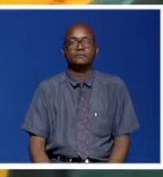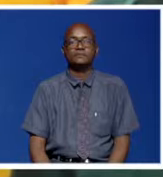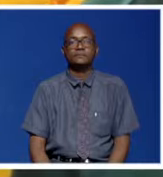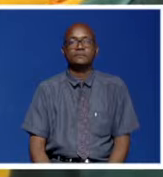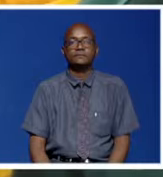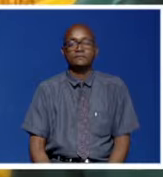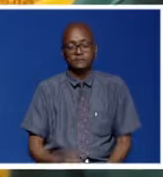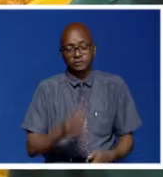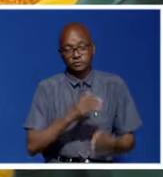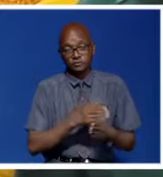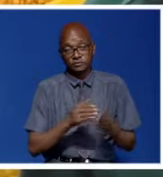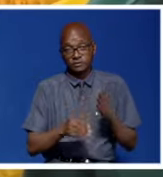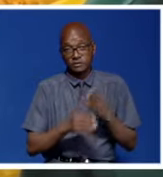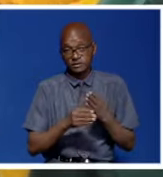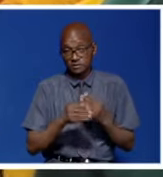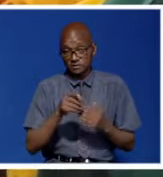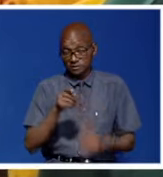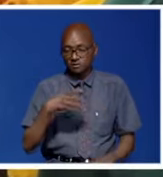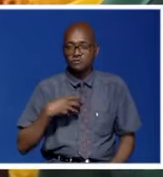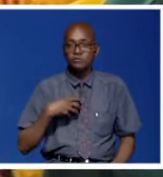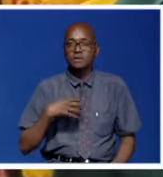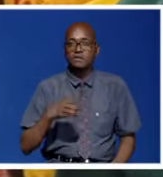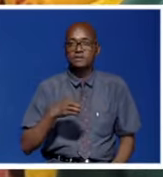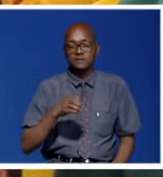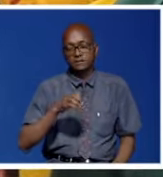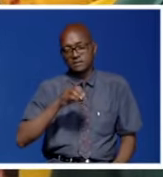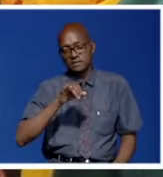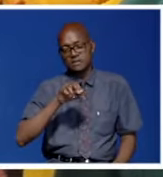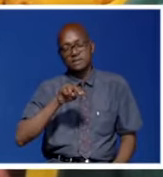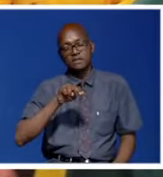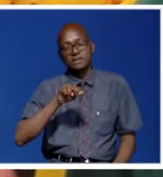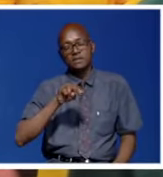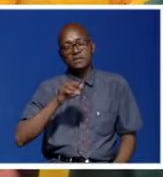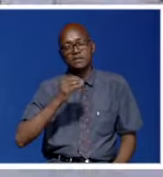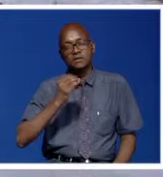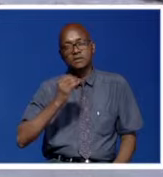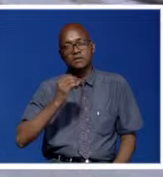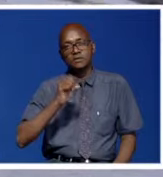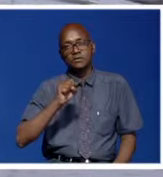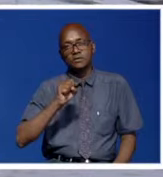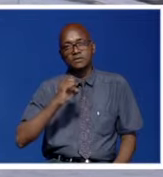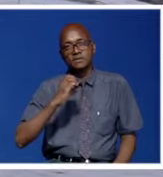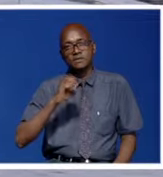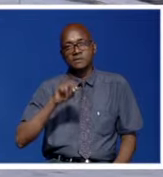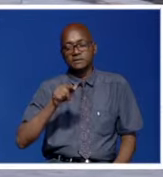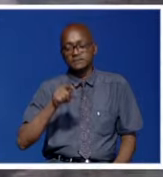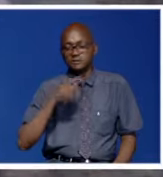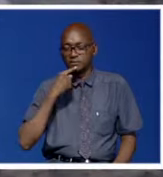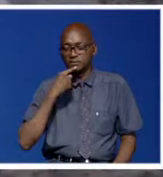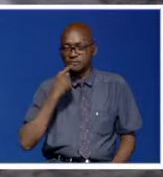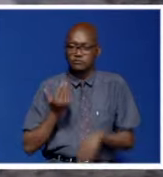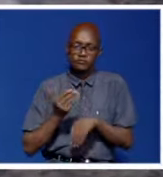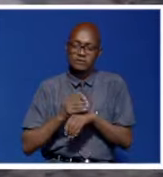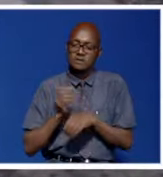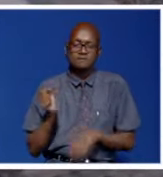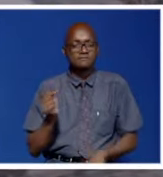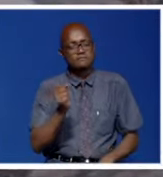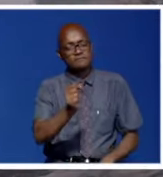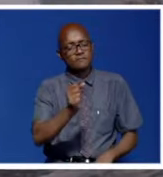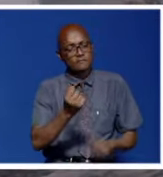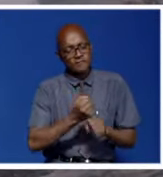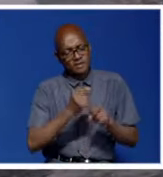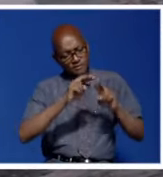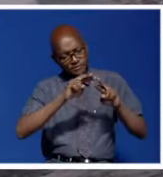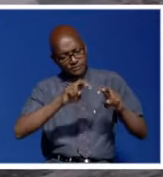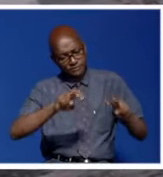Waziri wa Ujenzi Innocent Bashungwa amesema serikali itapeleka timu ya wataalamu kwa ajili ya kufanya upembuzi yakinifu